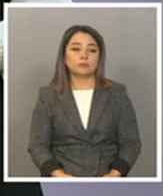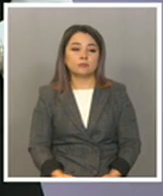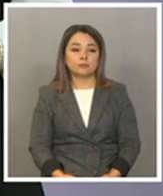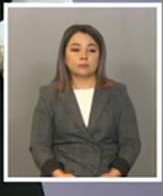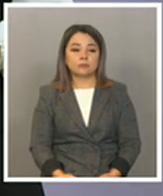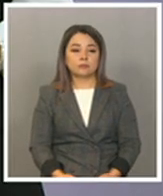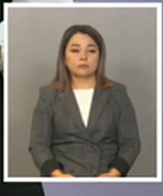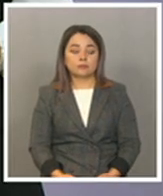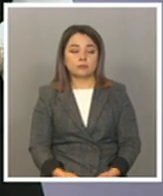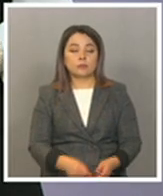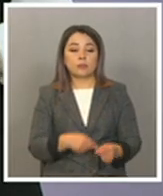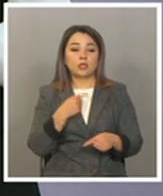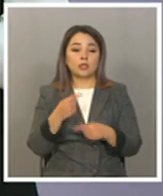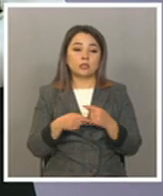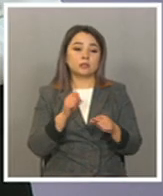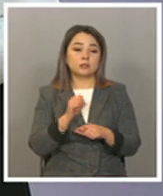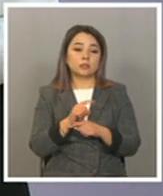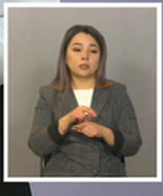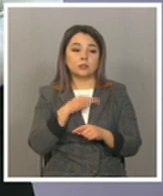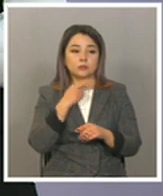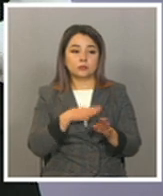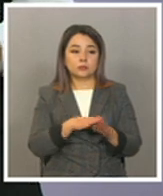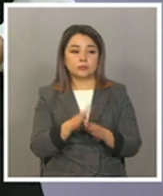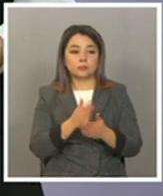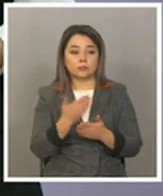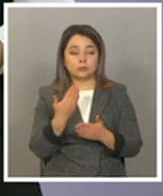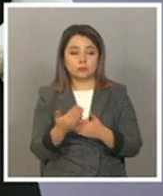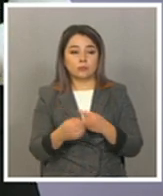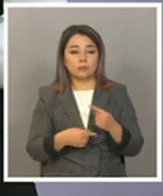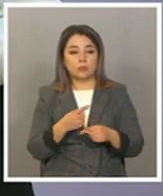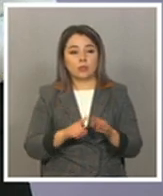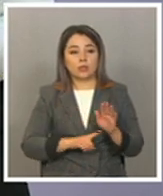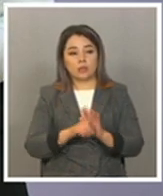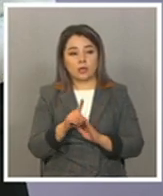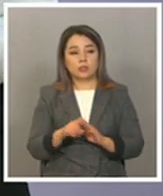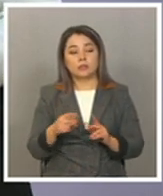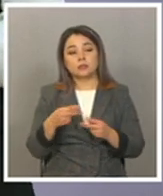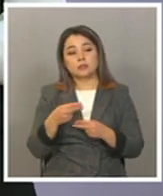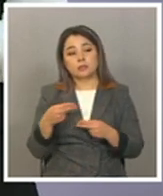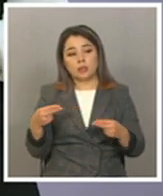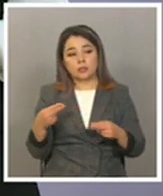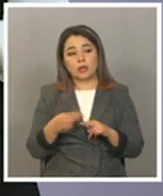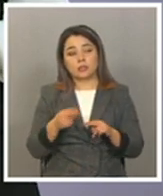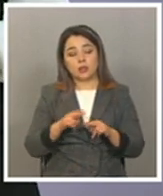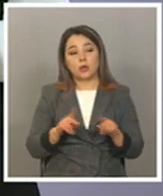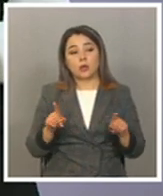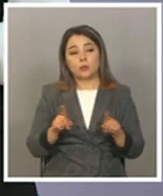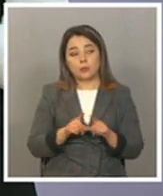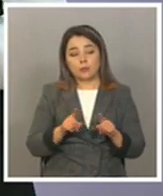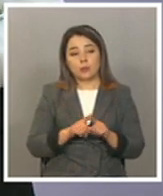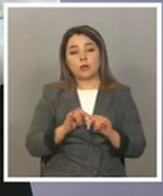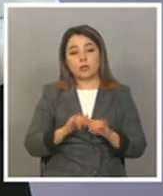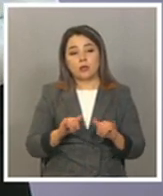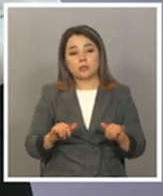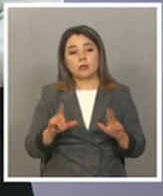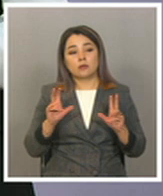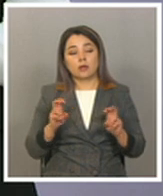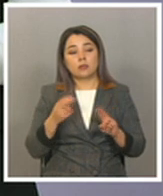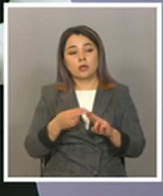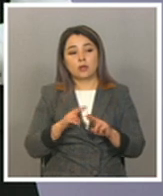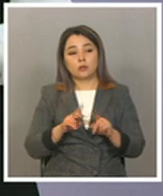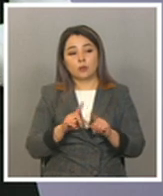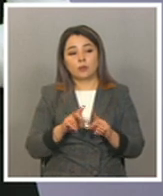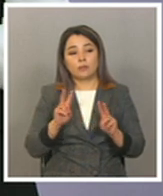выполните следующее задание. Определите поначалу цитат, какое место в развитии сюжета занимает данный